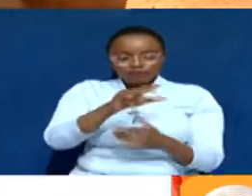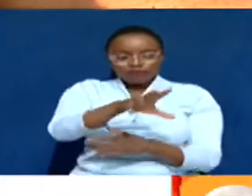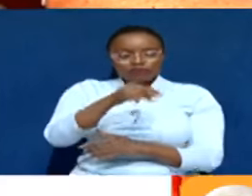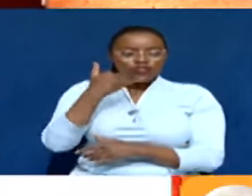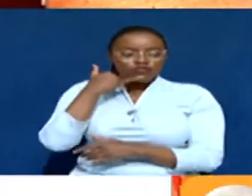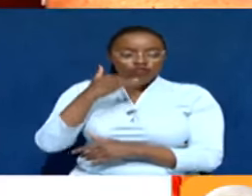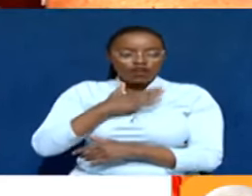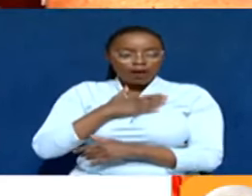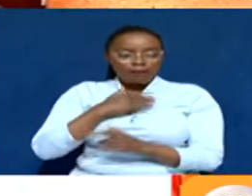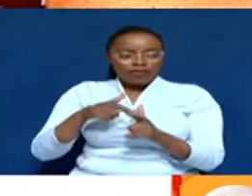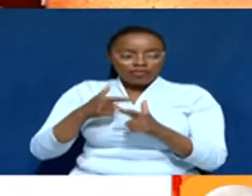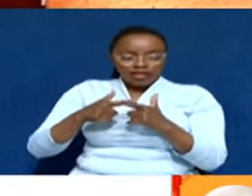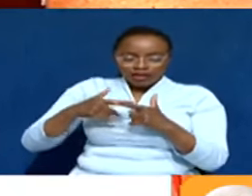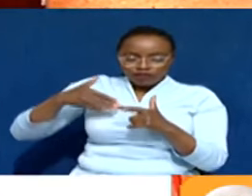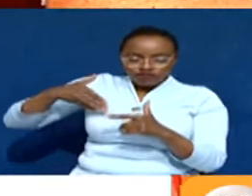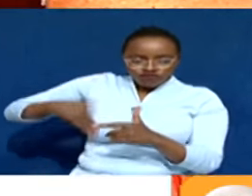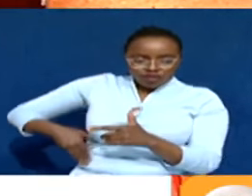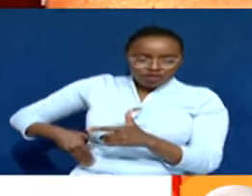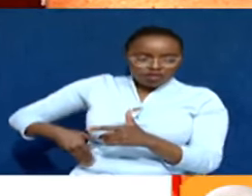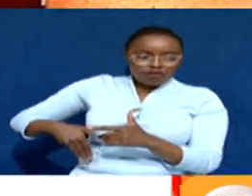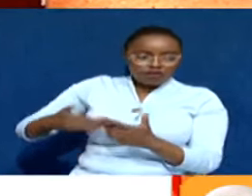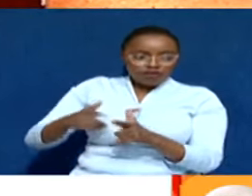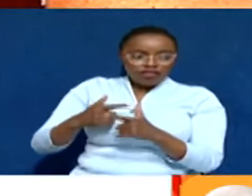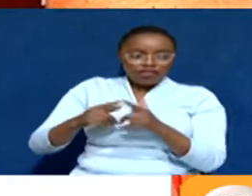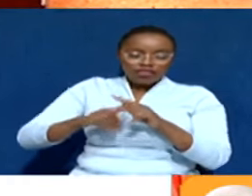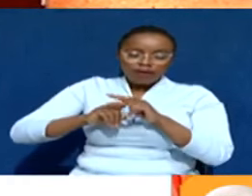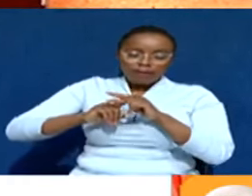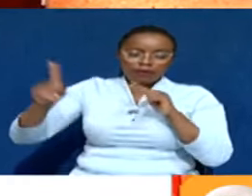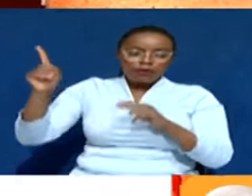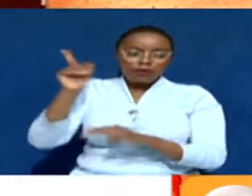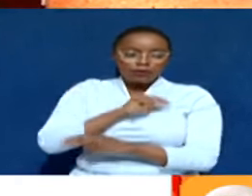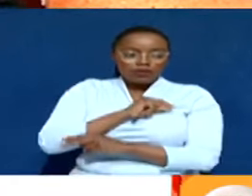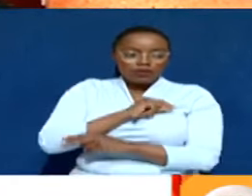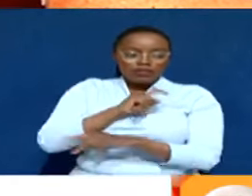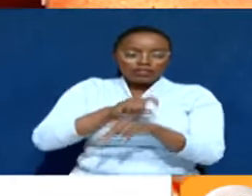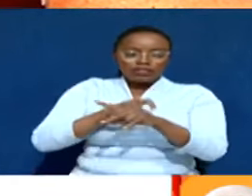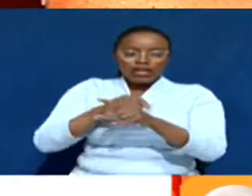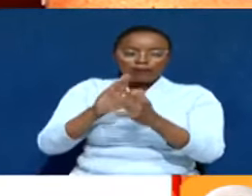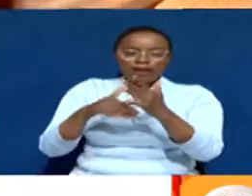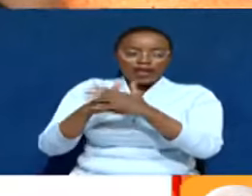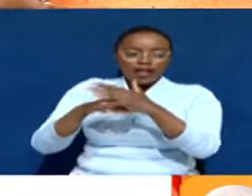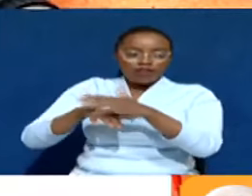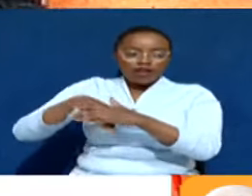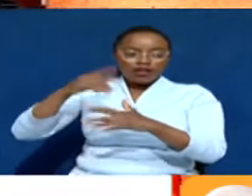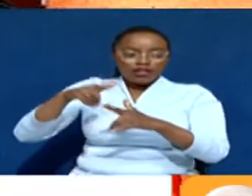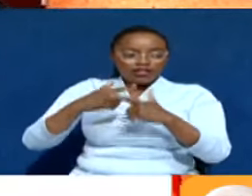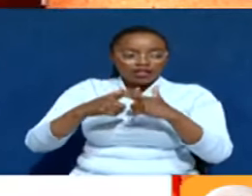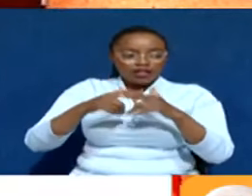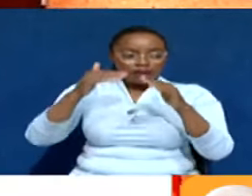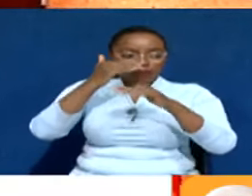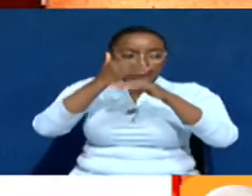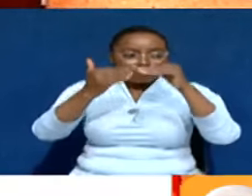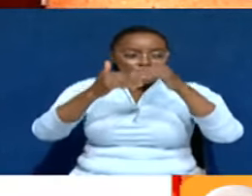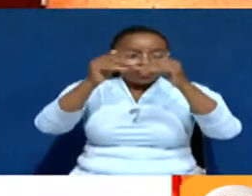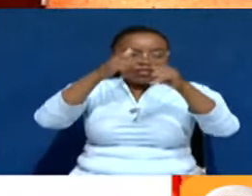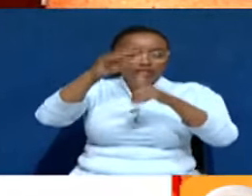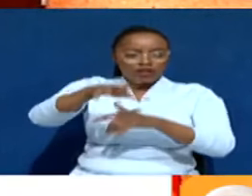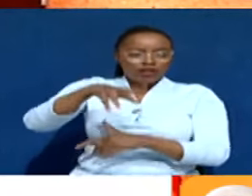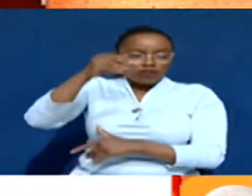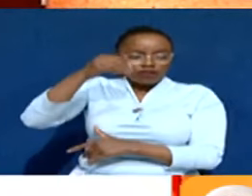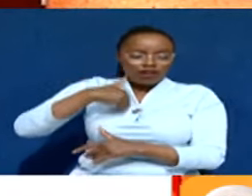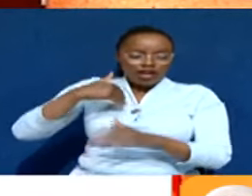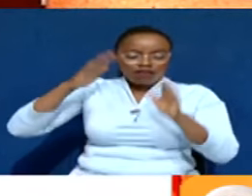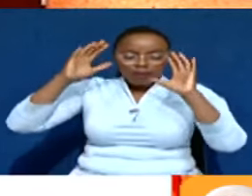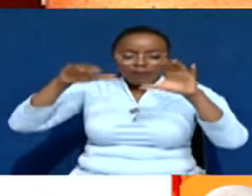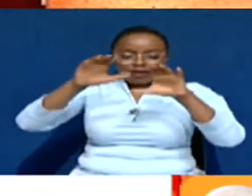nikachukua simu yangu nikaweka kwa my phone, hivyo ndivyo lilitoka. So kufika nje nikaingia kwa building, nikapata